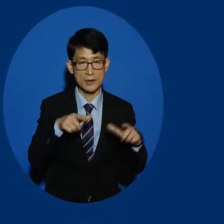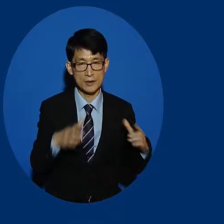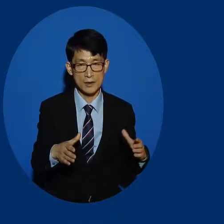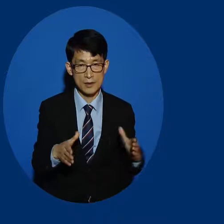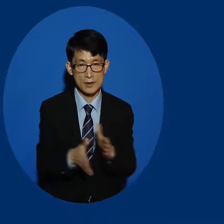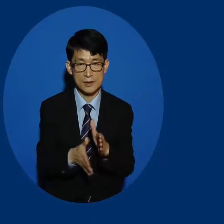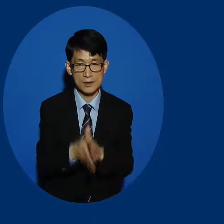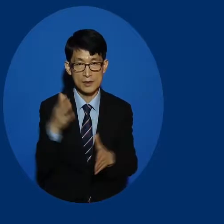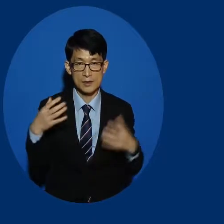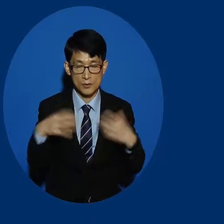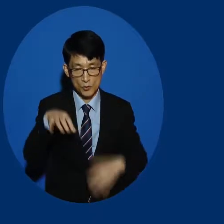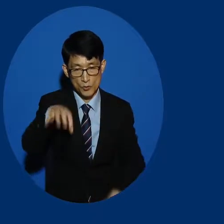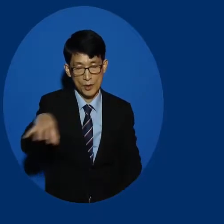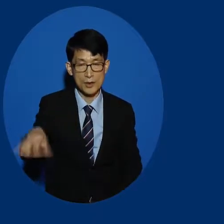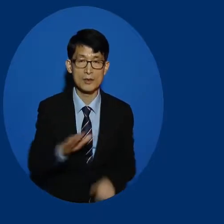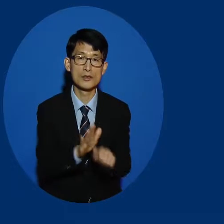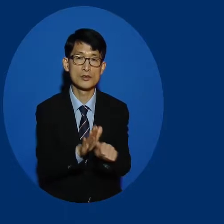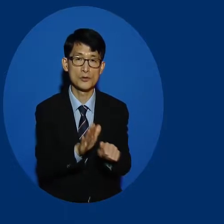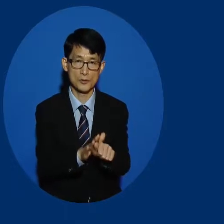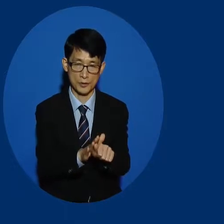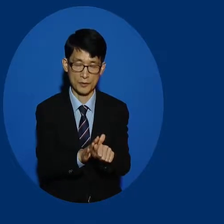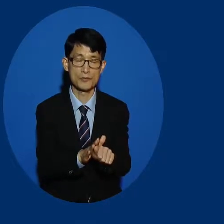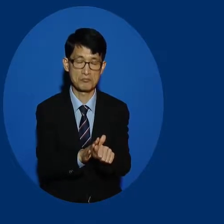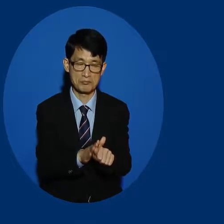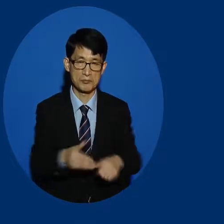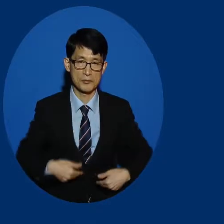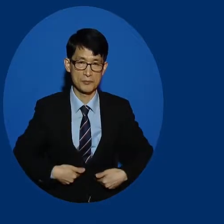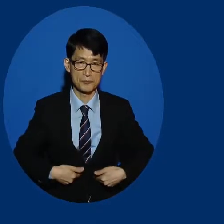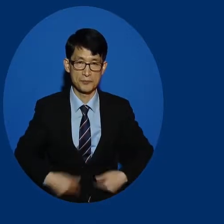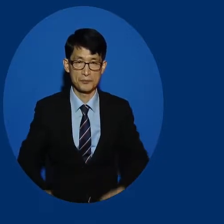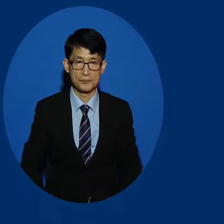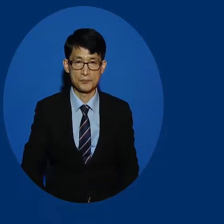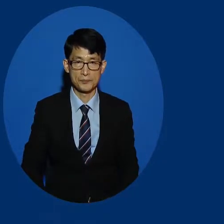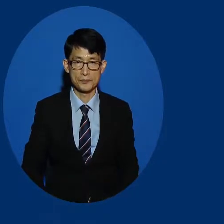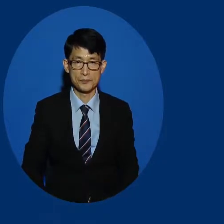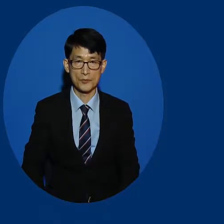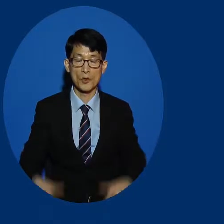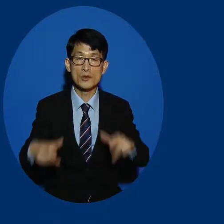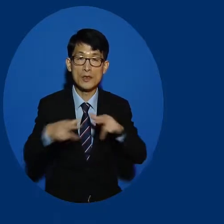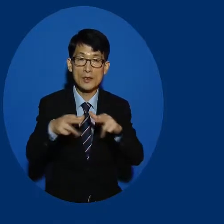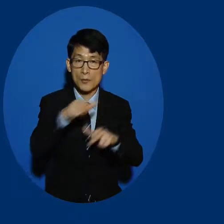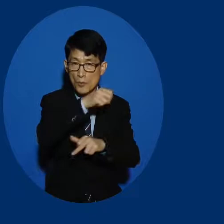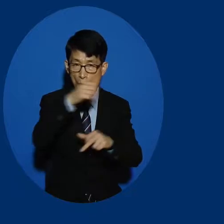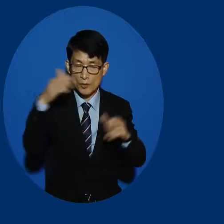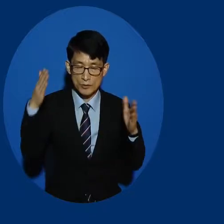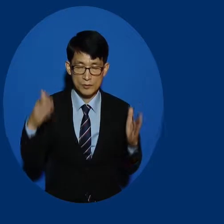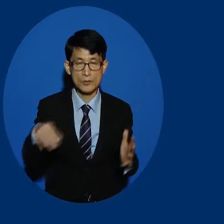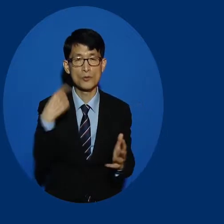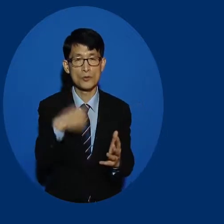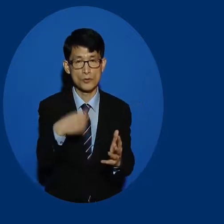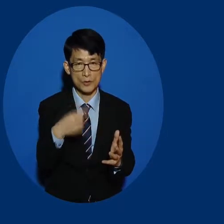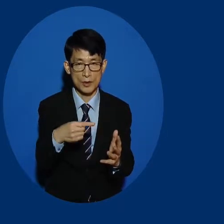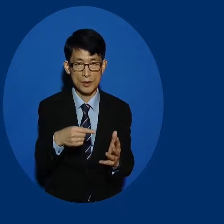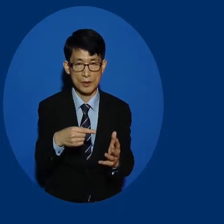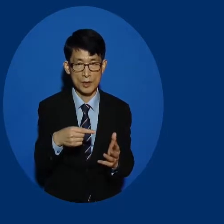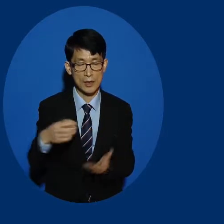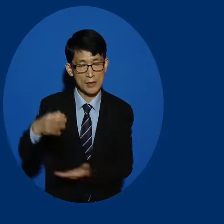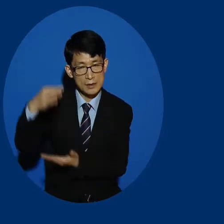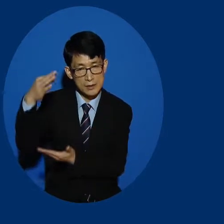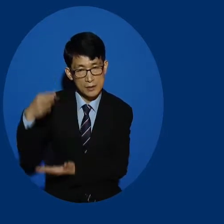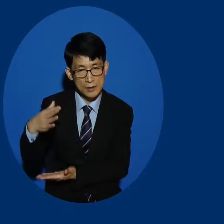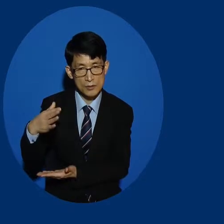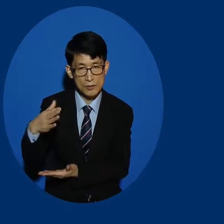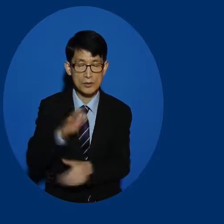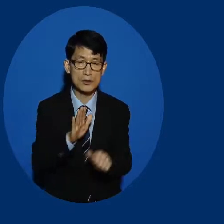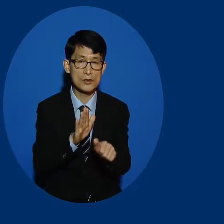지원해줄 필요가 있어 보입니다. 장애인 평생교육기관에 여러 가지 재정적인 지원을 해주는